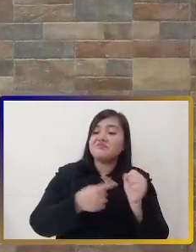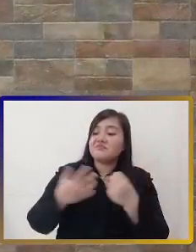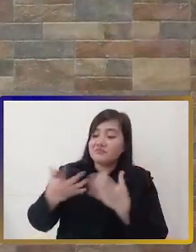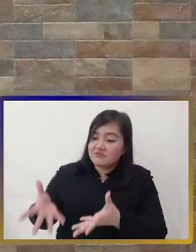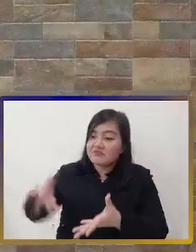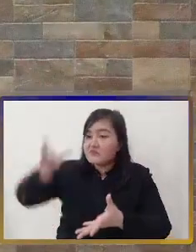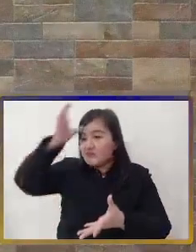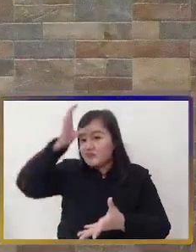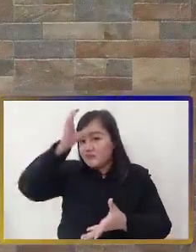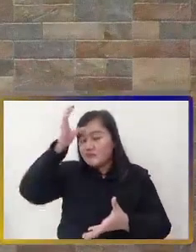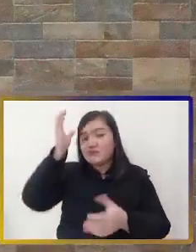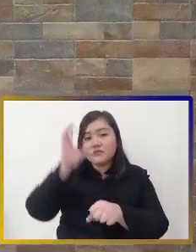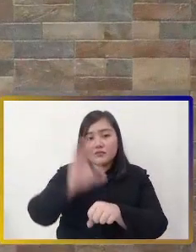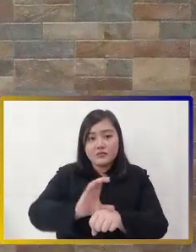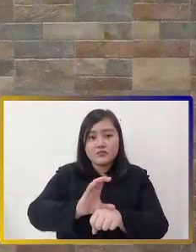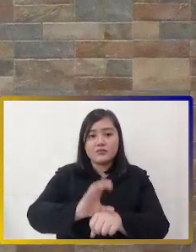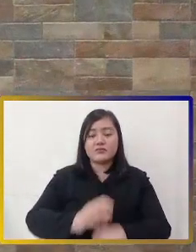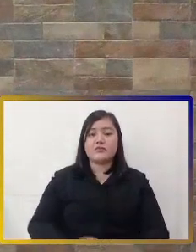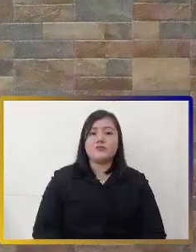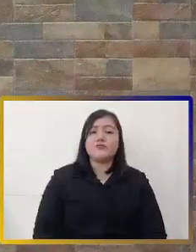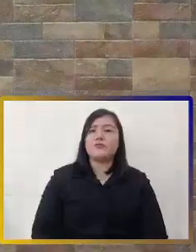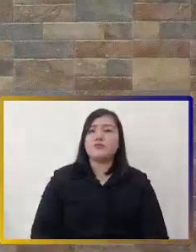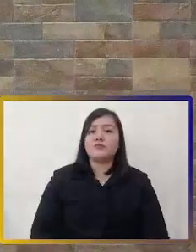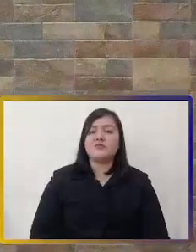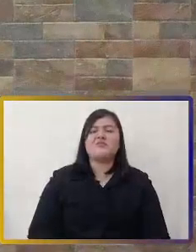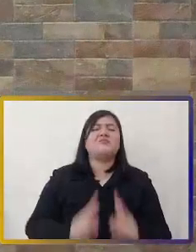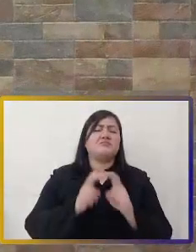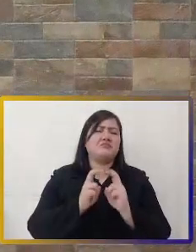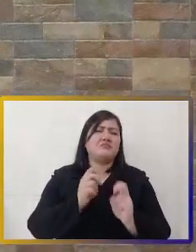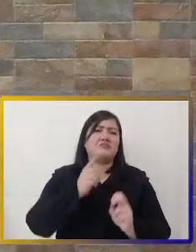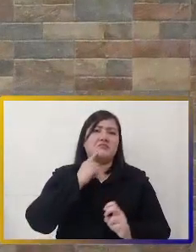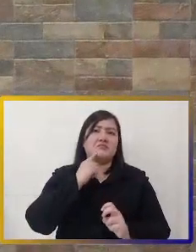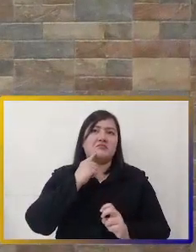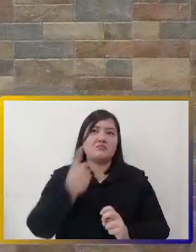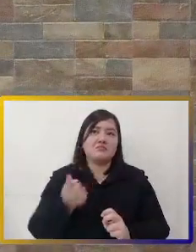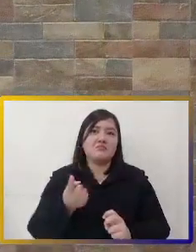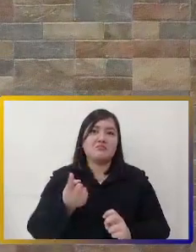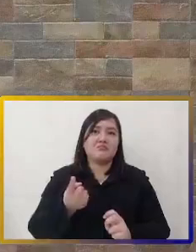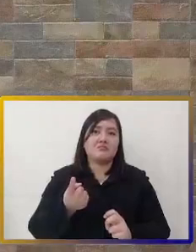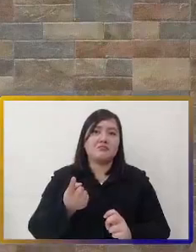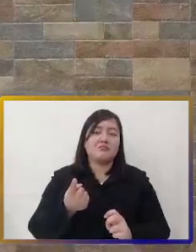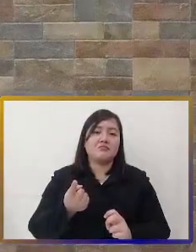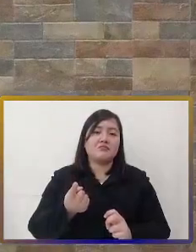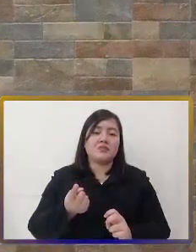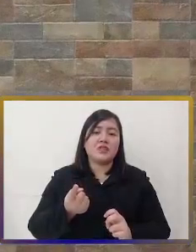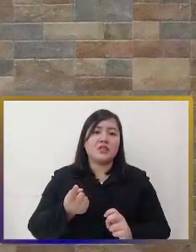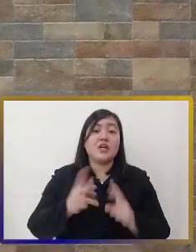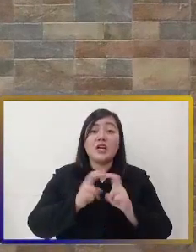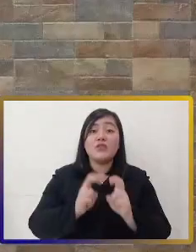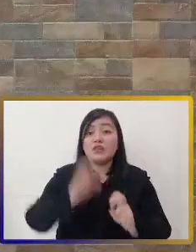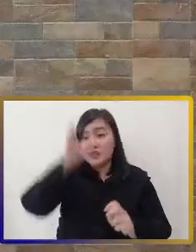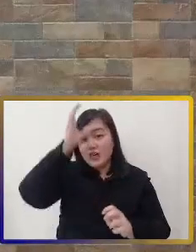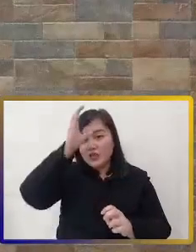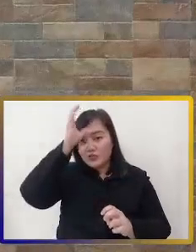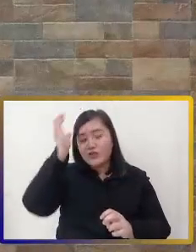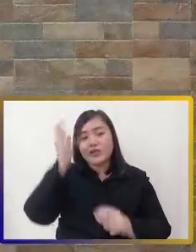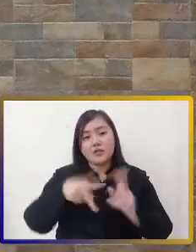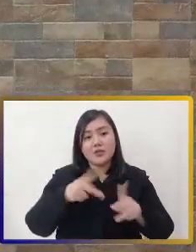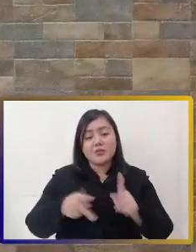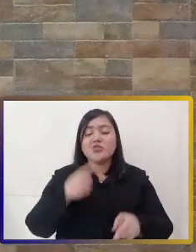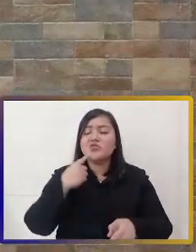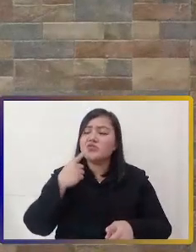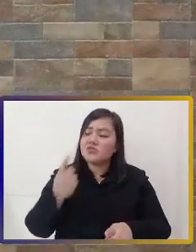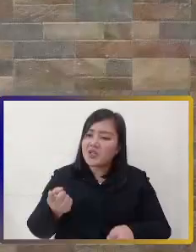yan sa Google, they will claim na sinong founder ng Catholic Church? Jesus Christ. Pero dito mo makikita po natin, we cannot